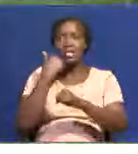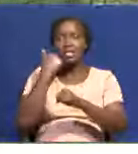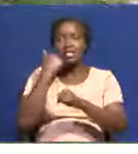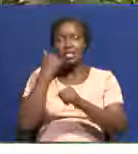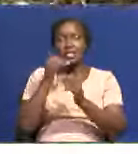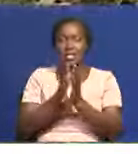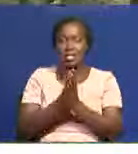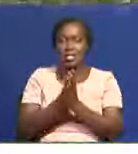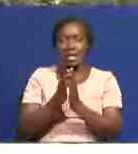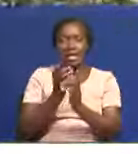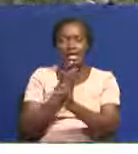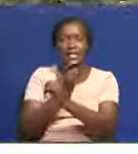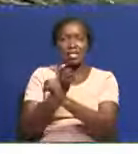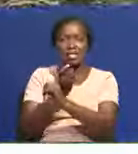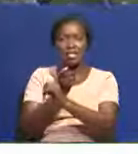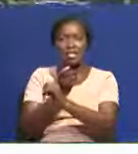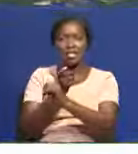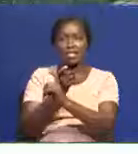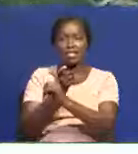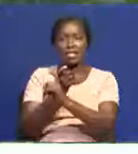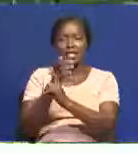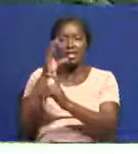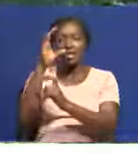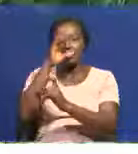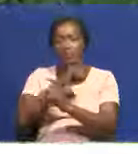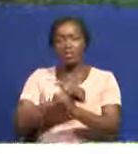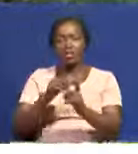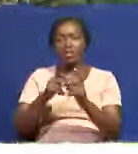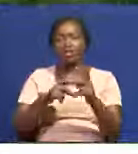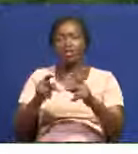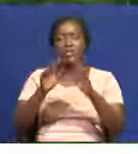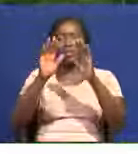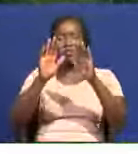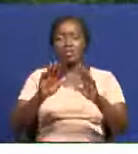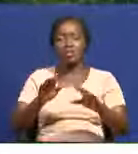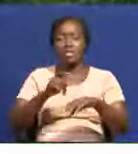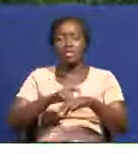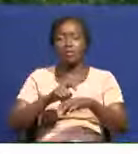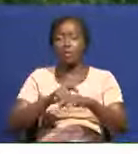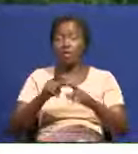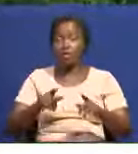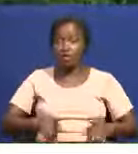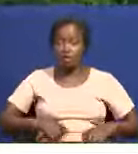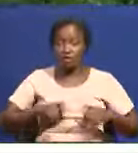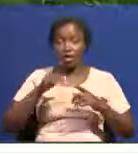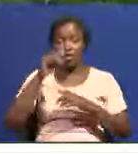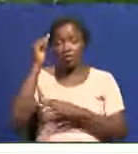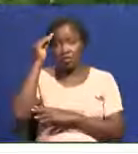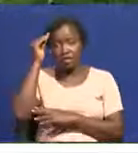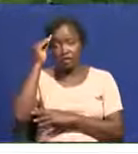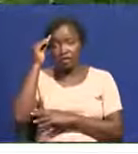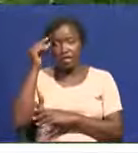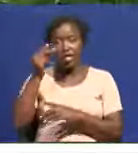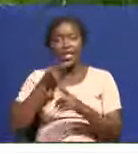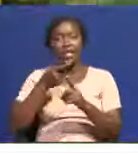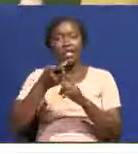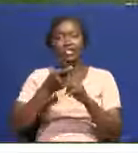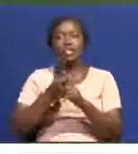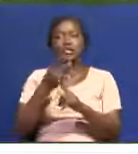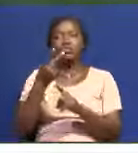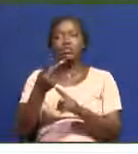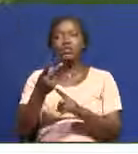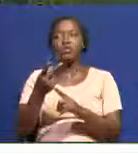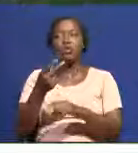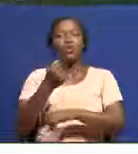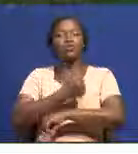wa matende uliomsababisha kukosa kipindi muhimu cha masomo. Licha ya kurejea shuleni kwa muhula wa pili, Gloria